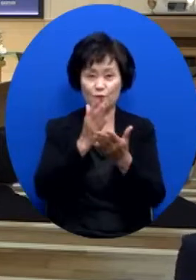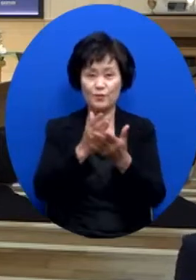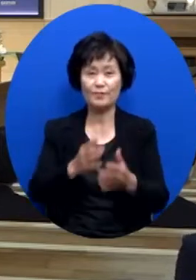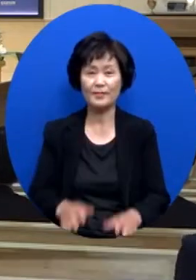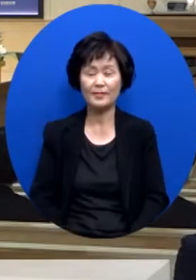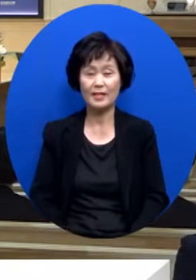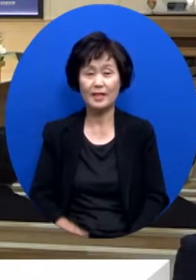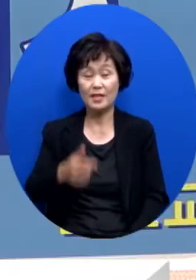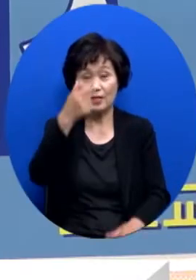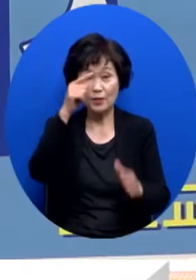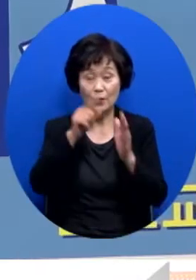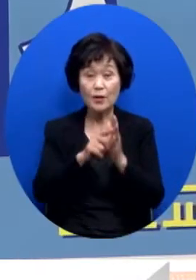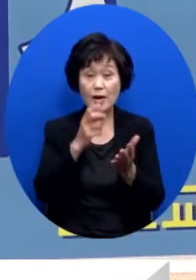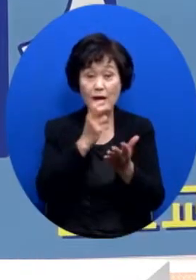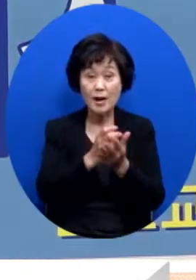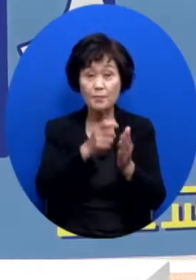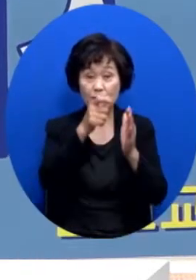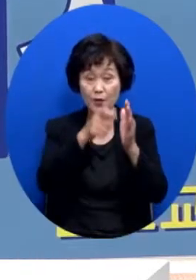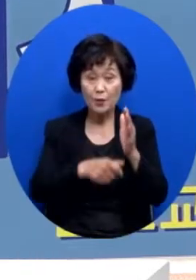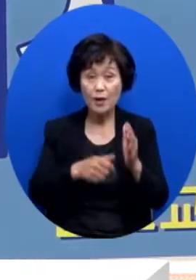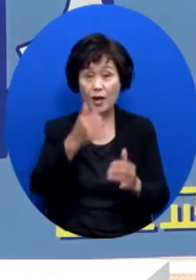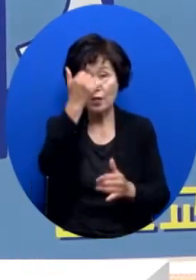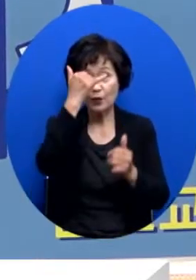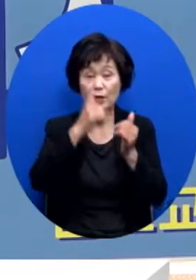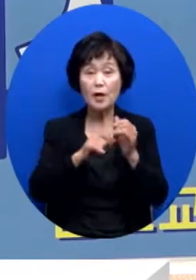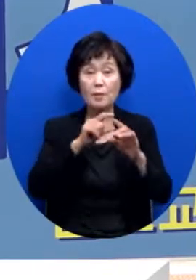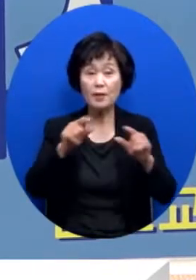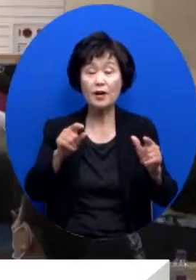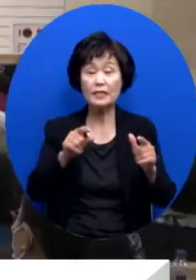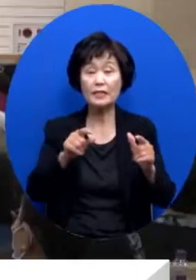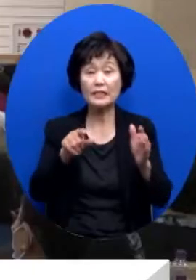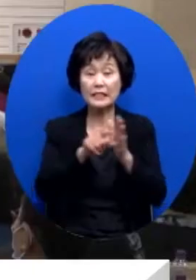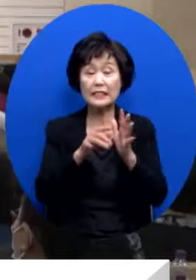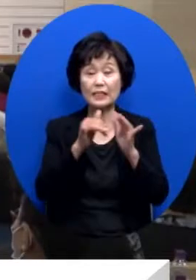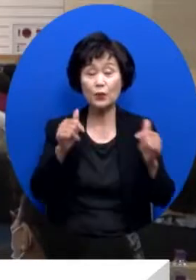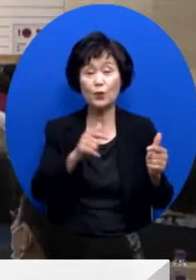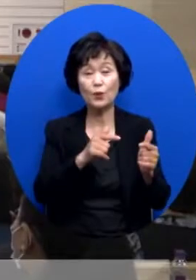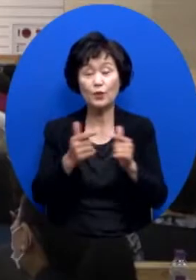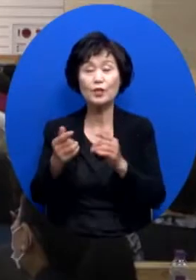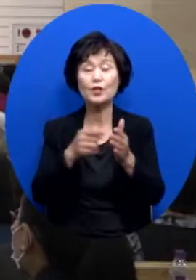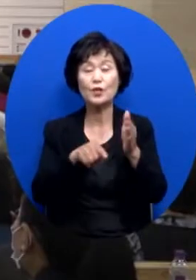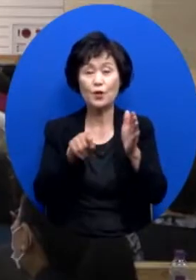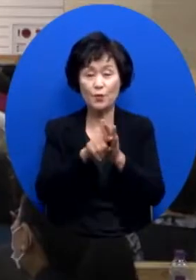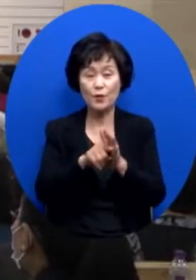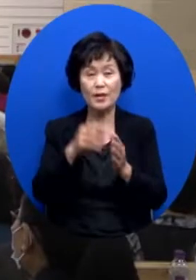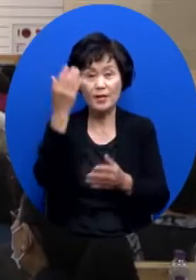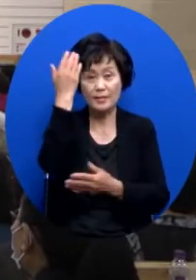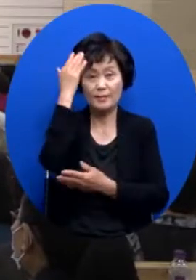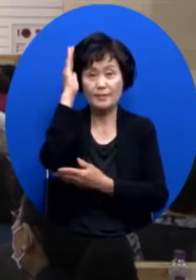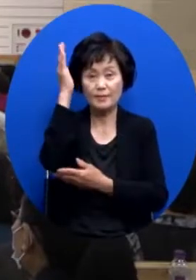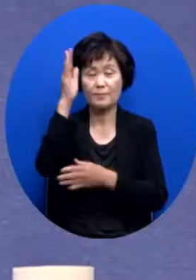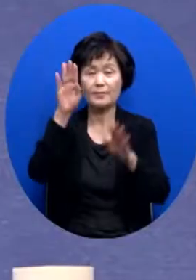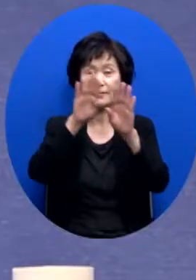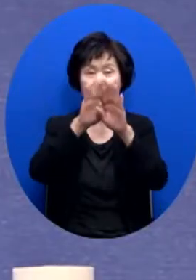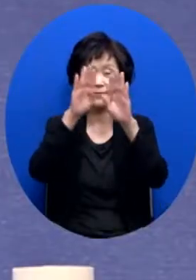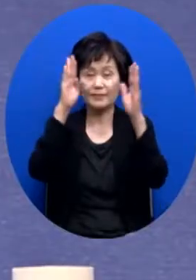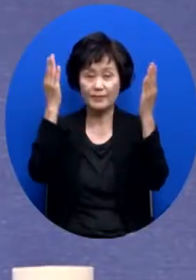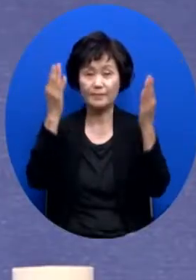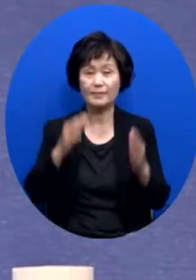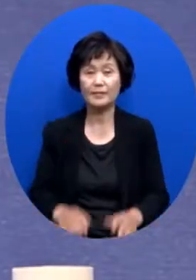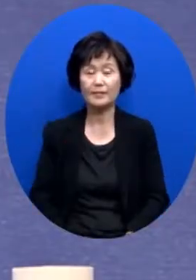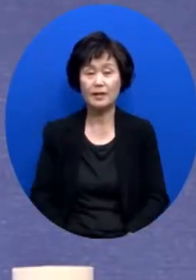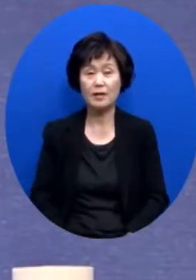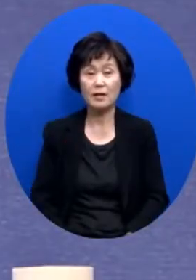기독교대안 감리회 충청연회가 평신도를 위한 플러스 영성 세미나를 개최했습니다. 개회 예배에서 말씀을